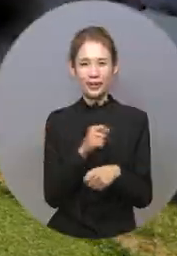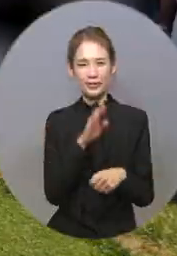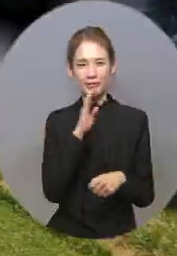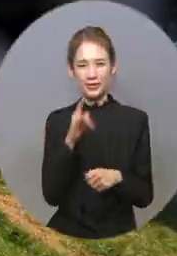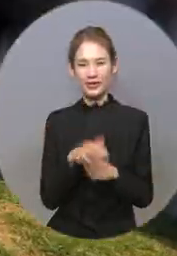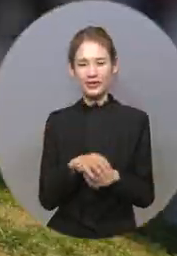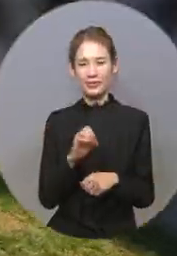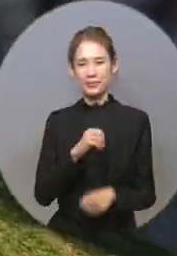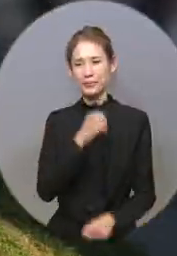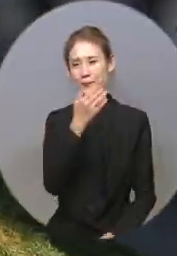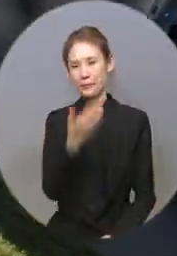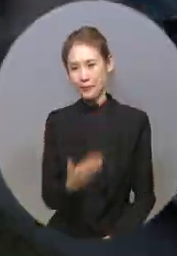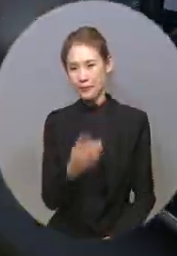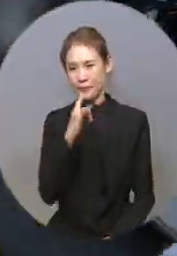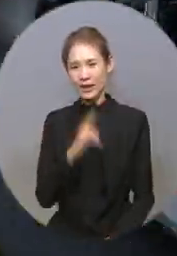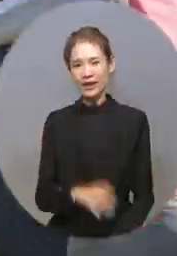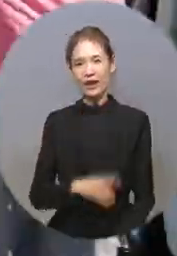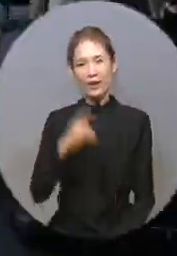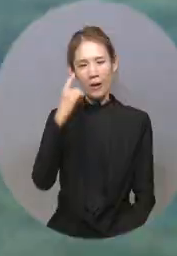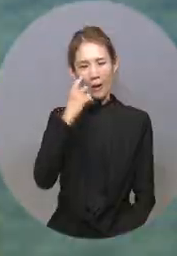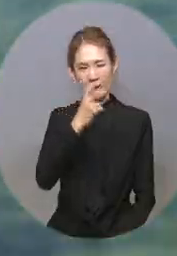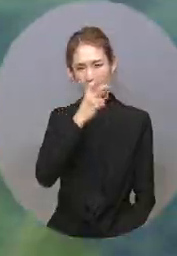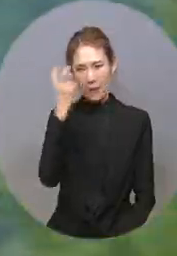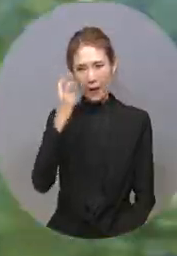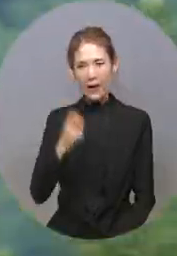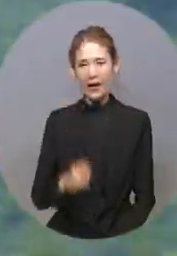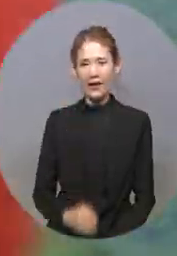야, 똑똑해. 똑똑하지. 내가 아까 얘기했잖아, 똑똑하다고.